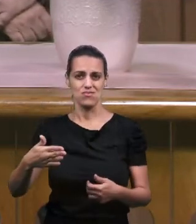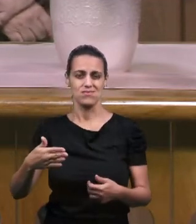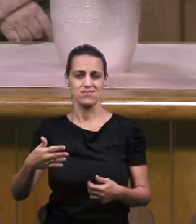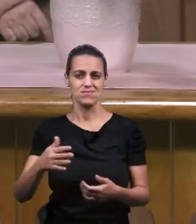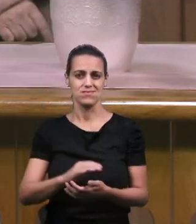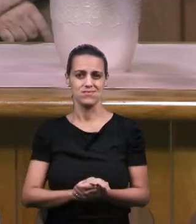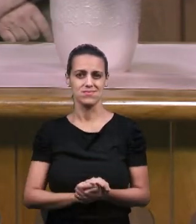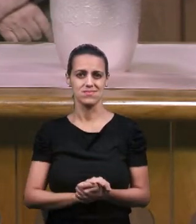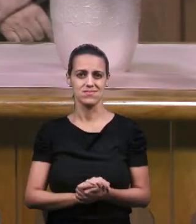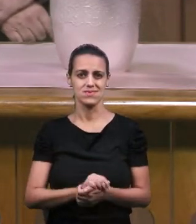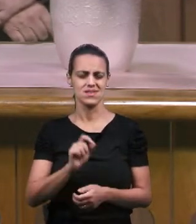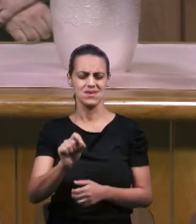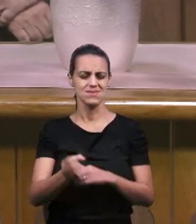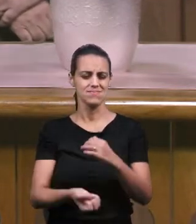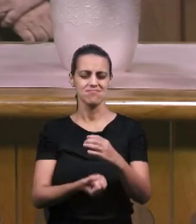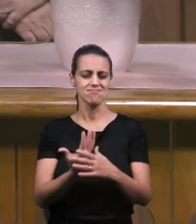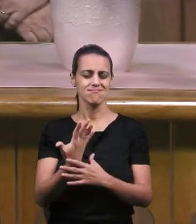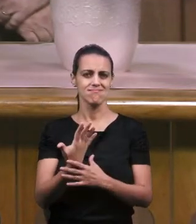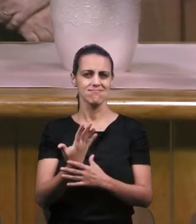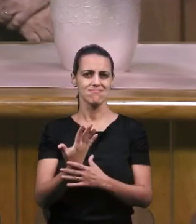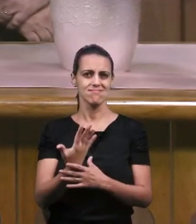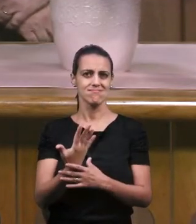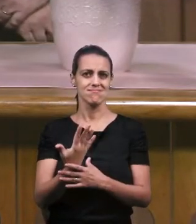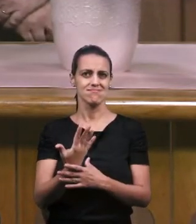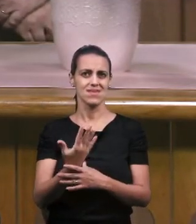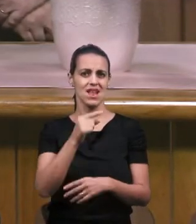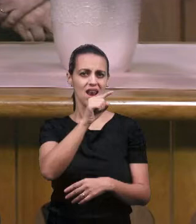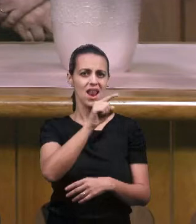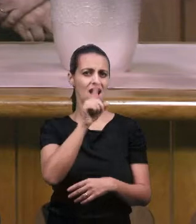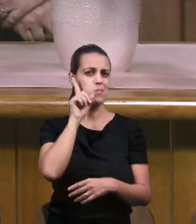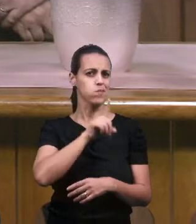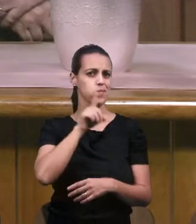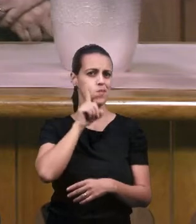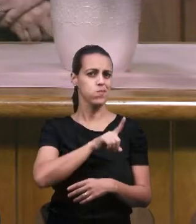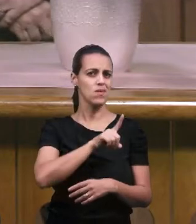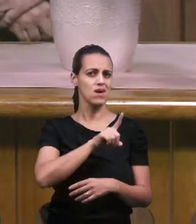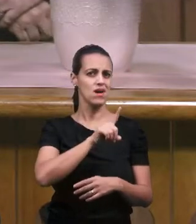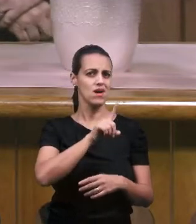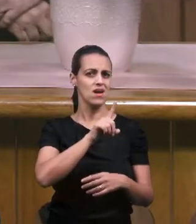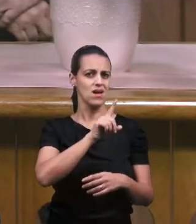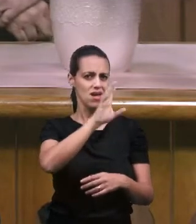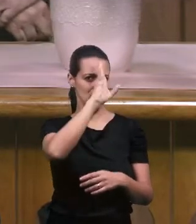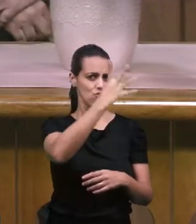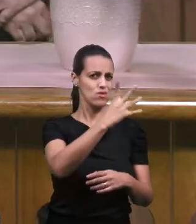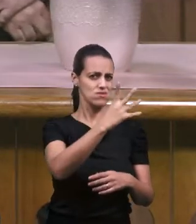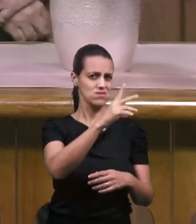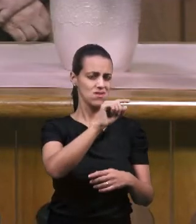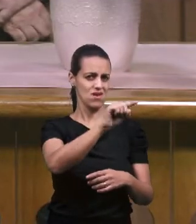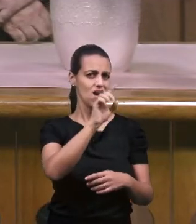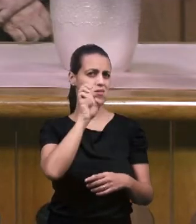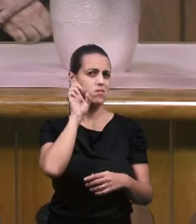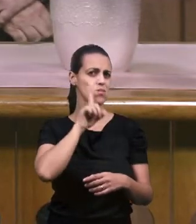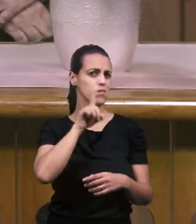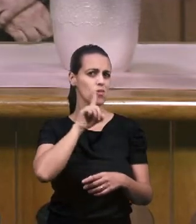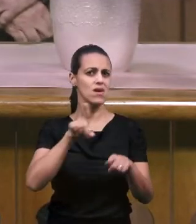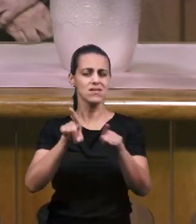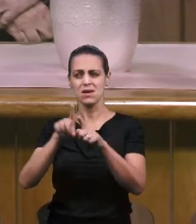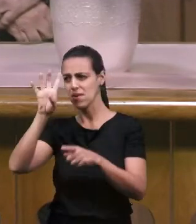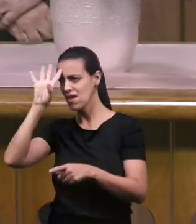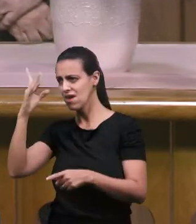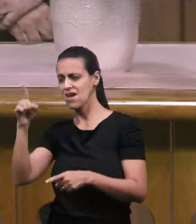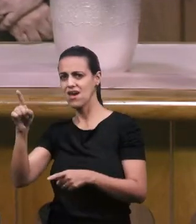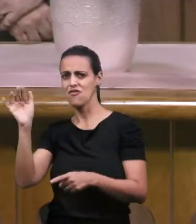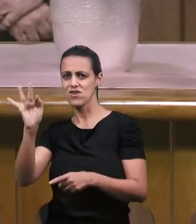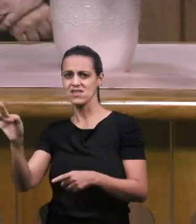quoi? L'apparition dans la Révolution américaine comme dans la Révolution française, qui parlait de